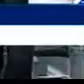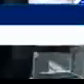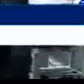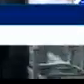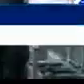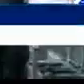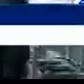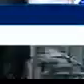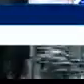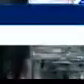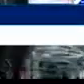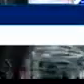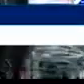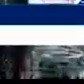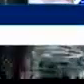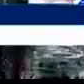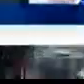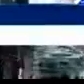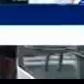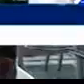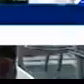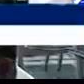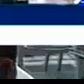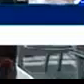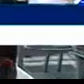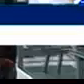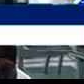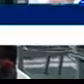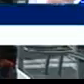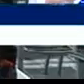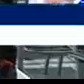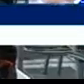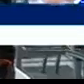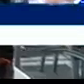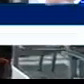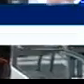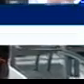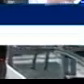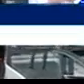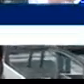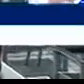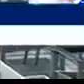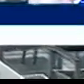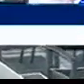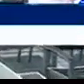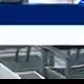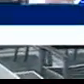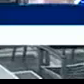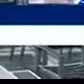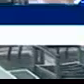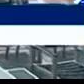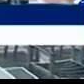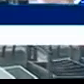așa. Emoții, cineva? Da, nu? Sunt foarte emoționați, atât de emoționați încât abia așteptăm să intrăm pe scenă. Nu avem emoții.